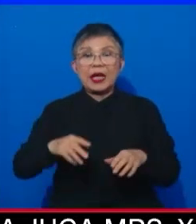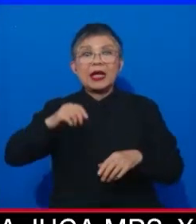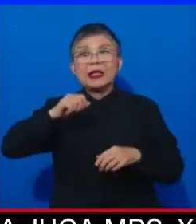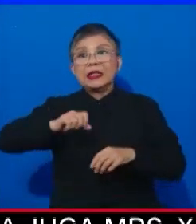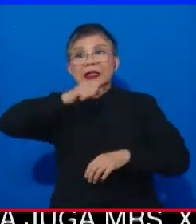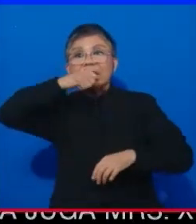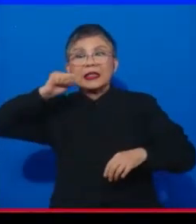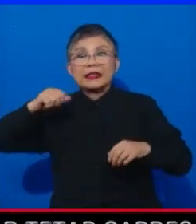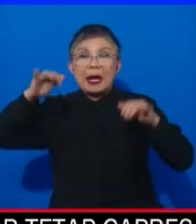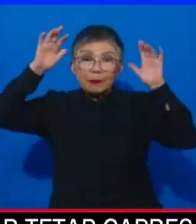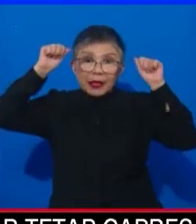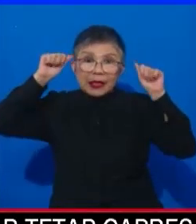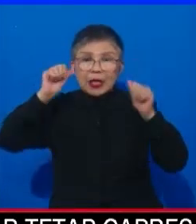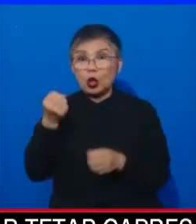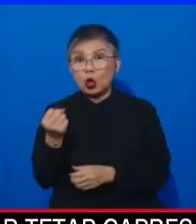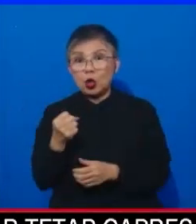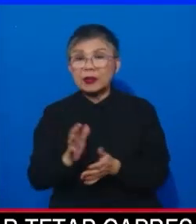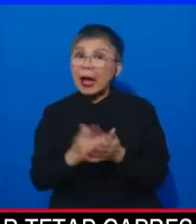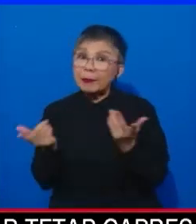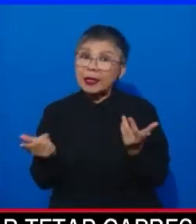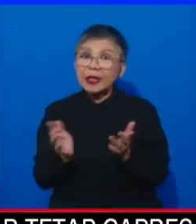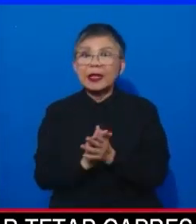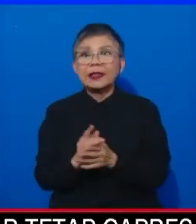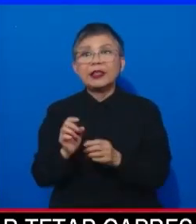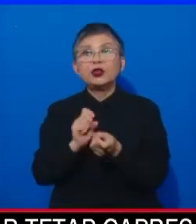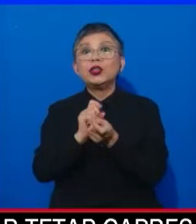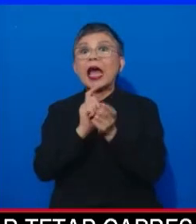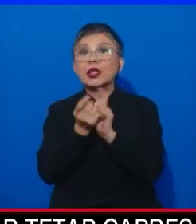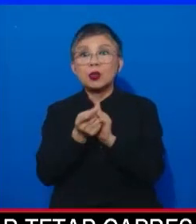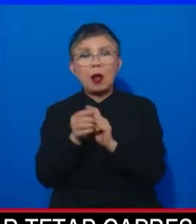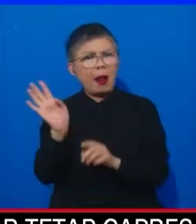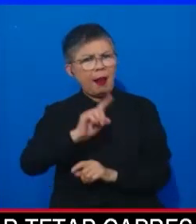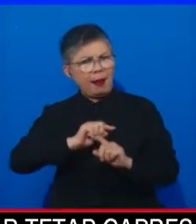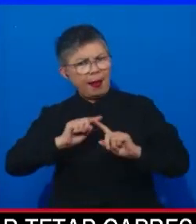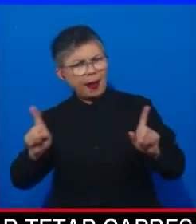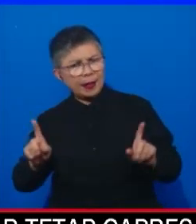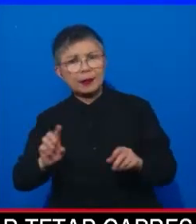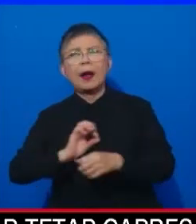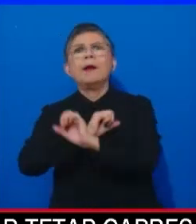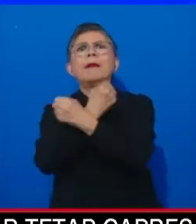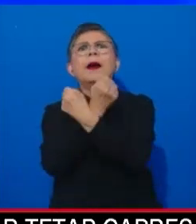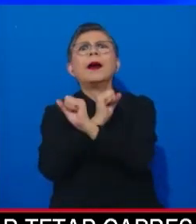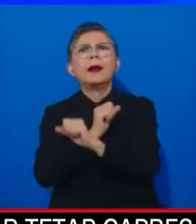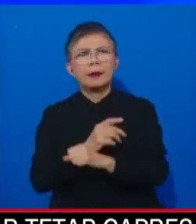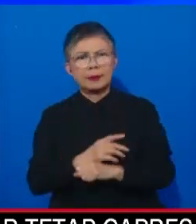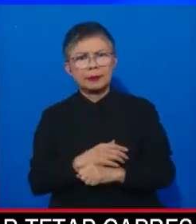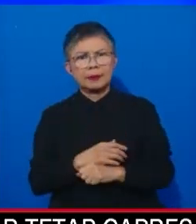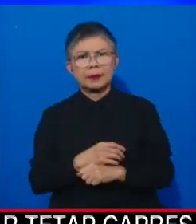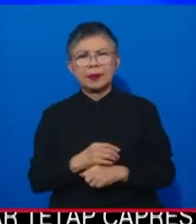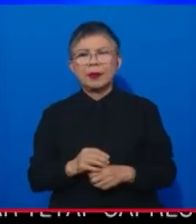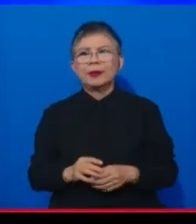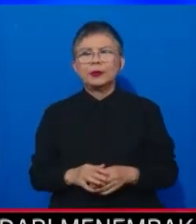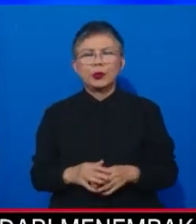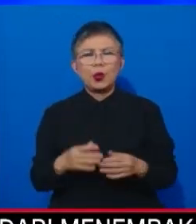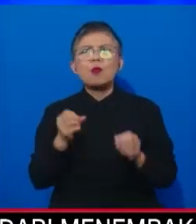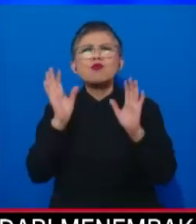hingga daun bawang. Namun di Sidoarjo, Jawa Timur ada martabak berisikan balung atau tulang. Marlung atau martabak balung yang enak